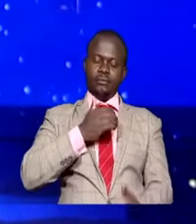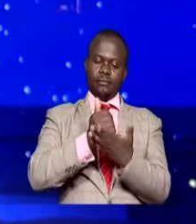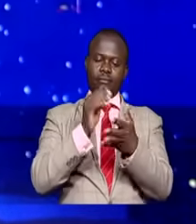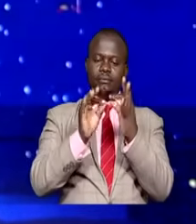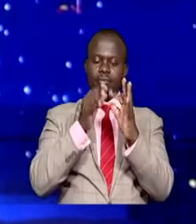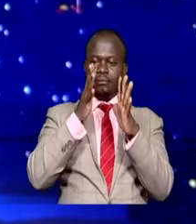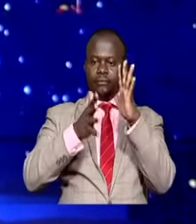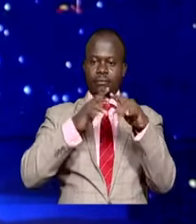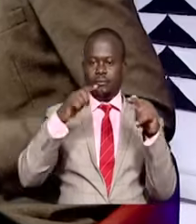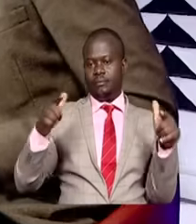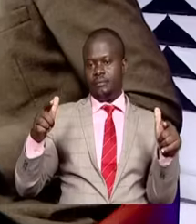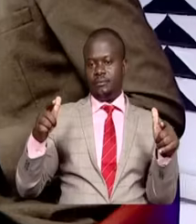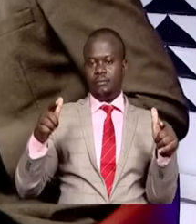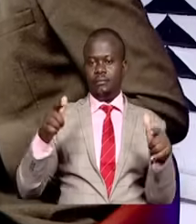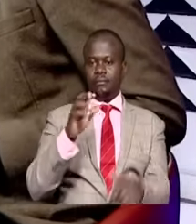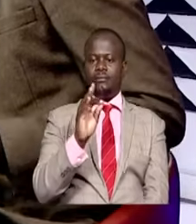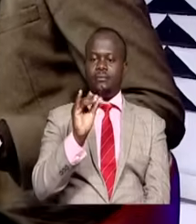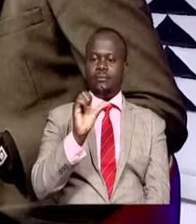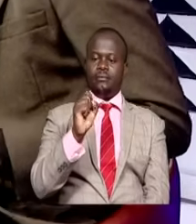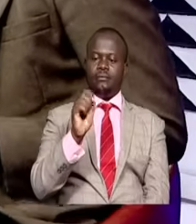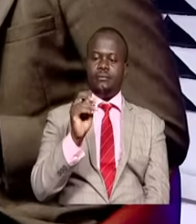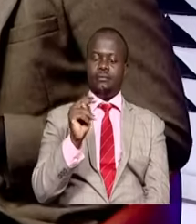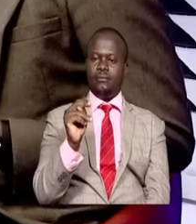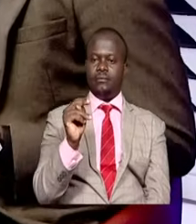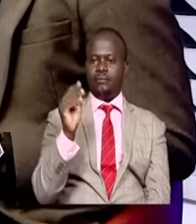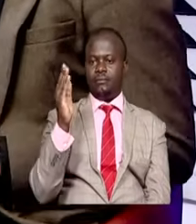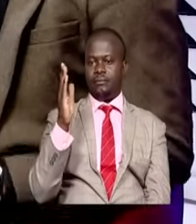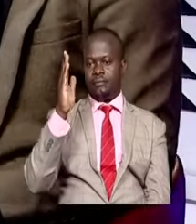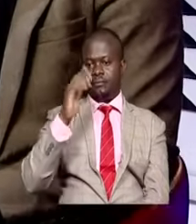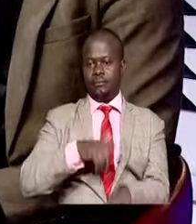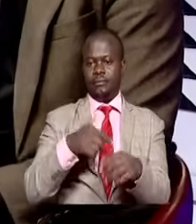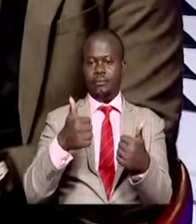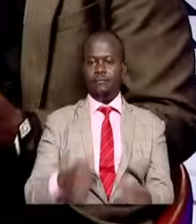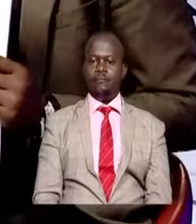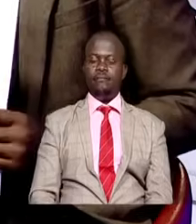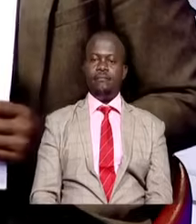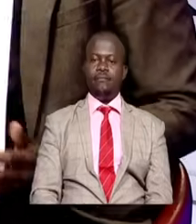kubageza aya makuru mu rurimi rw'amarenga njyewe ndi Fiston Felix Abineza ibihe byiza